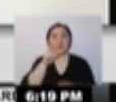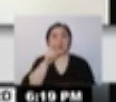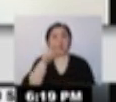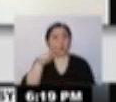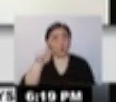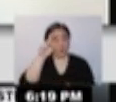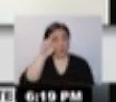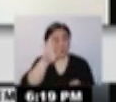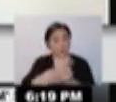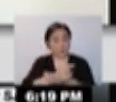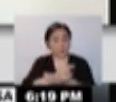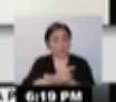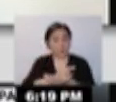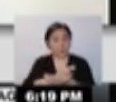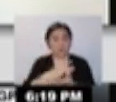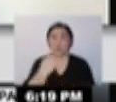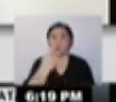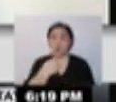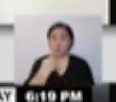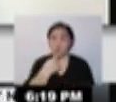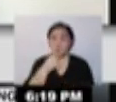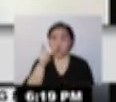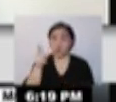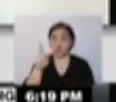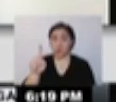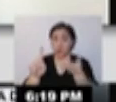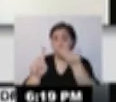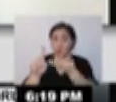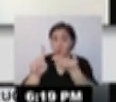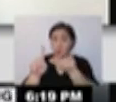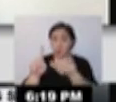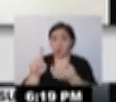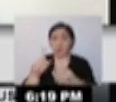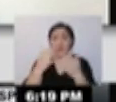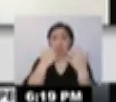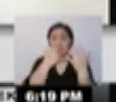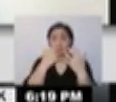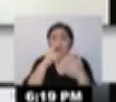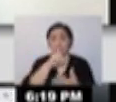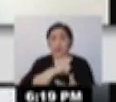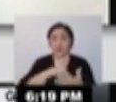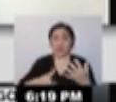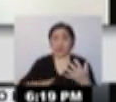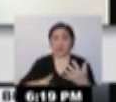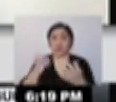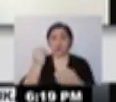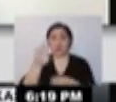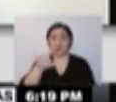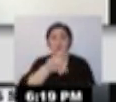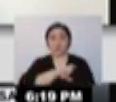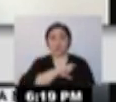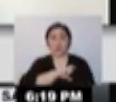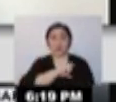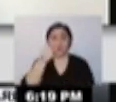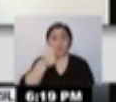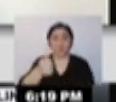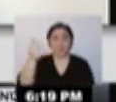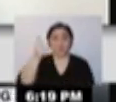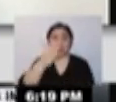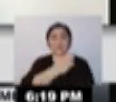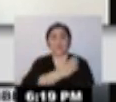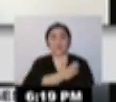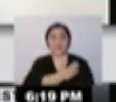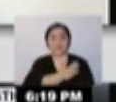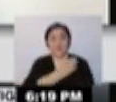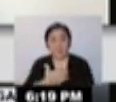ninyo? Yan ang tama. Yung isang drug lord o yung isang dating Chief PNP na dinidedicate yung